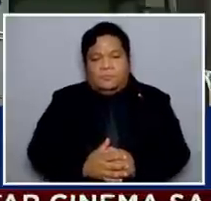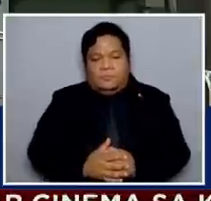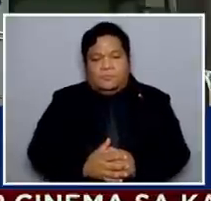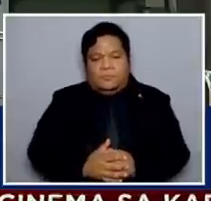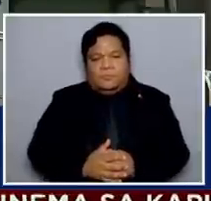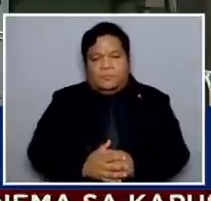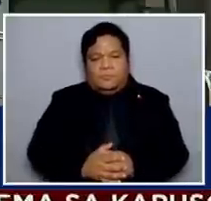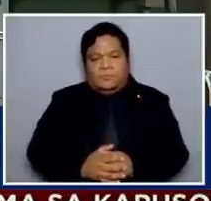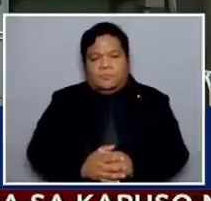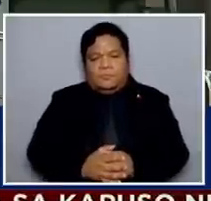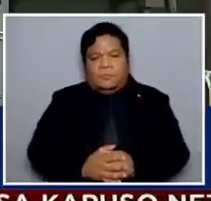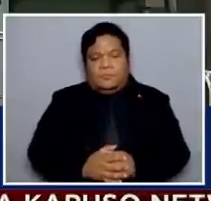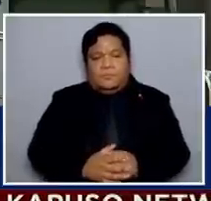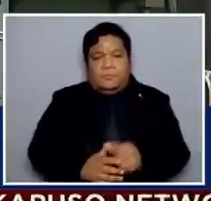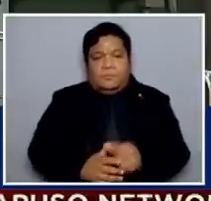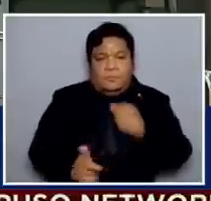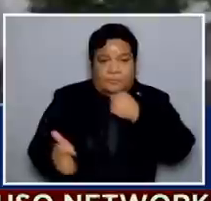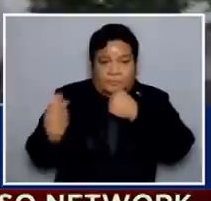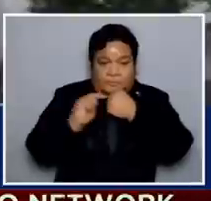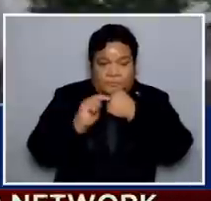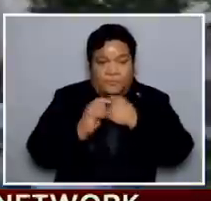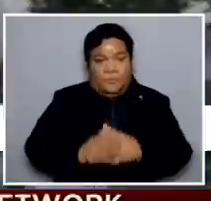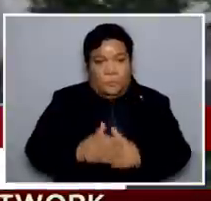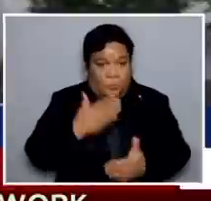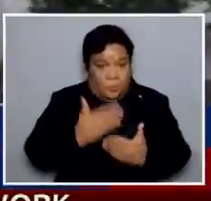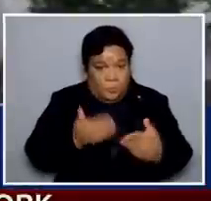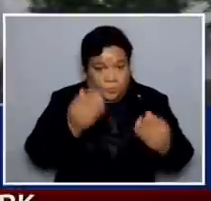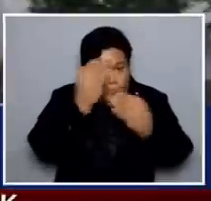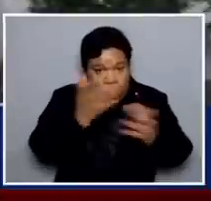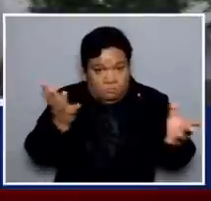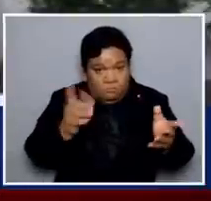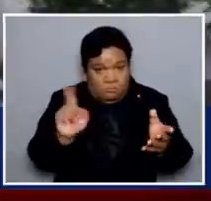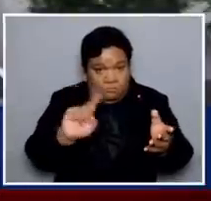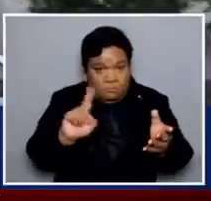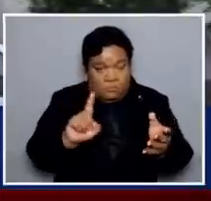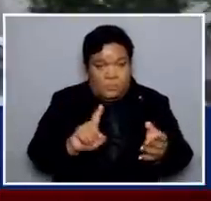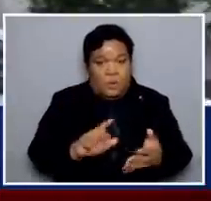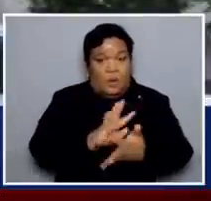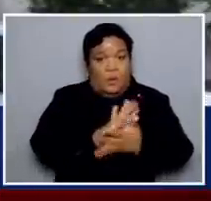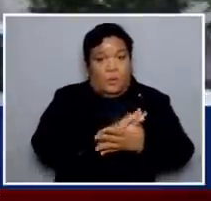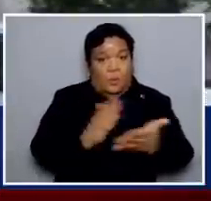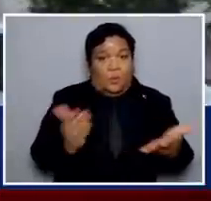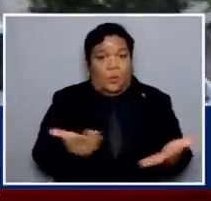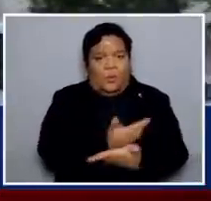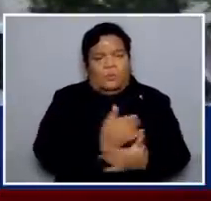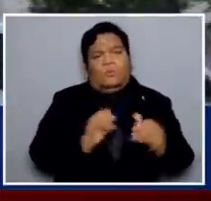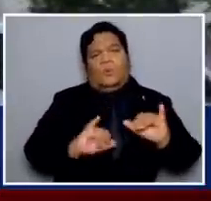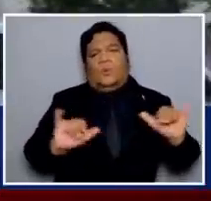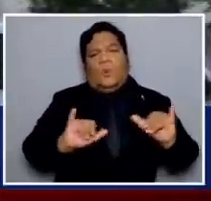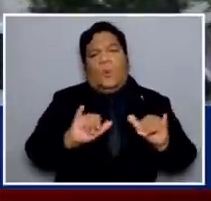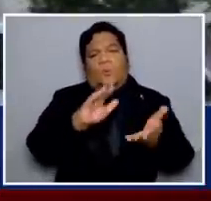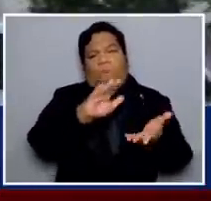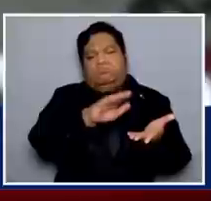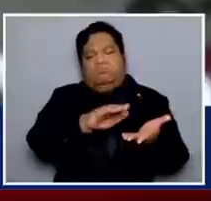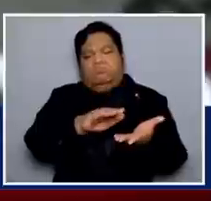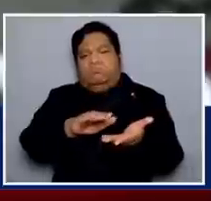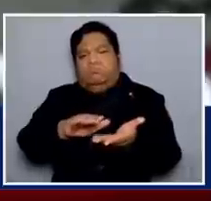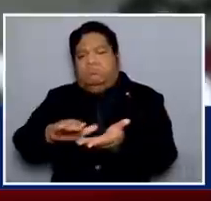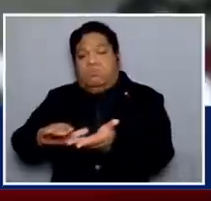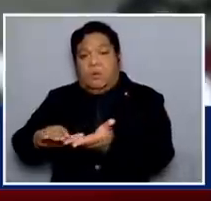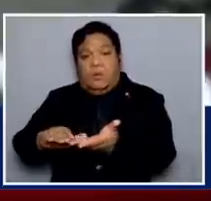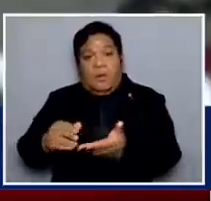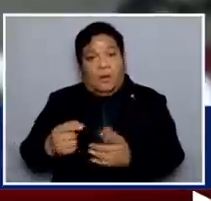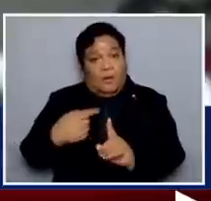Ang magandang balita na nanatiling mababa ang bagong kaso ng COVID-19 sa bansa. ang positivity rate nga ng Pilipinas